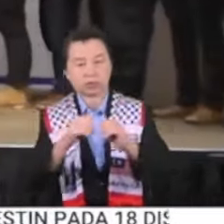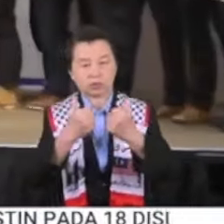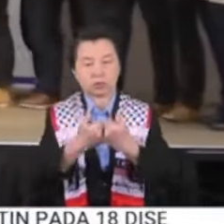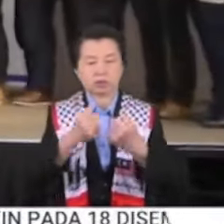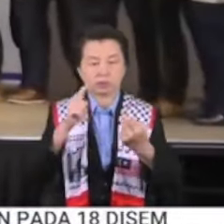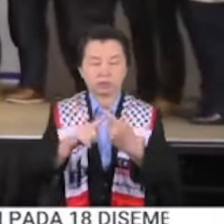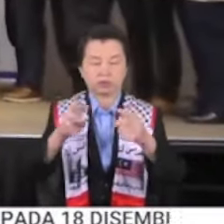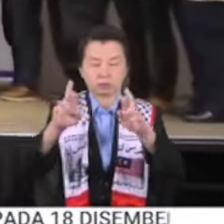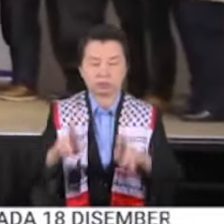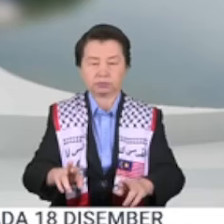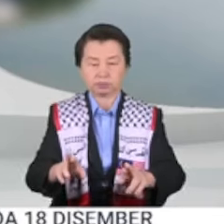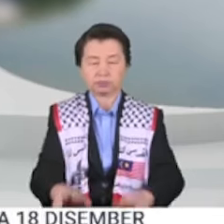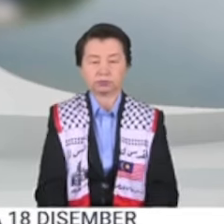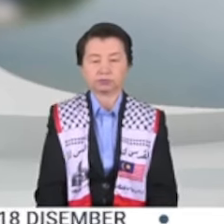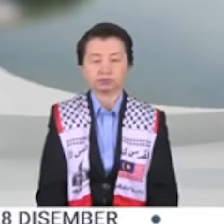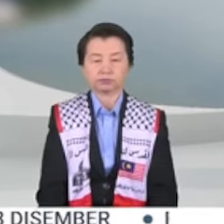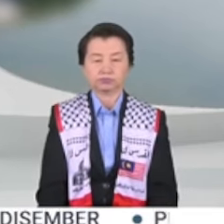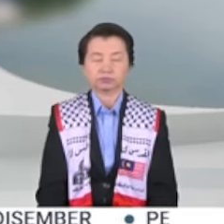itu kepada rakyat.